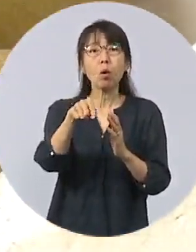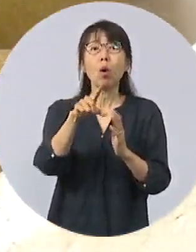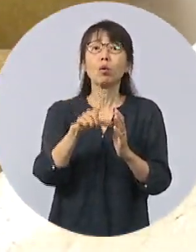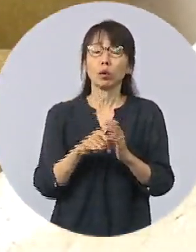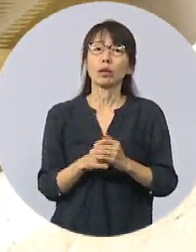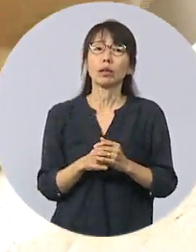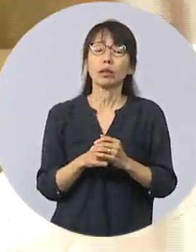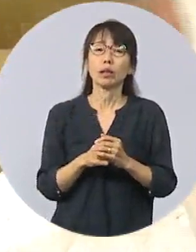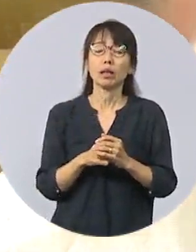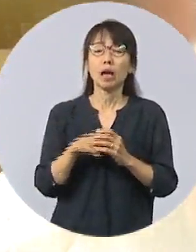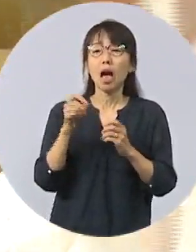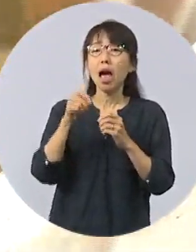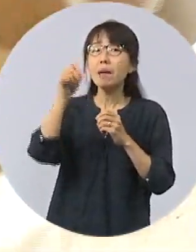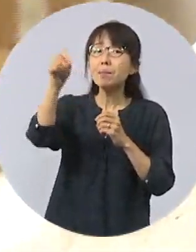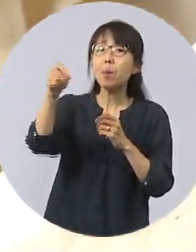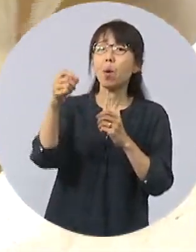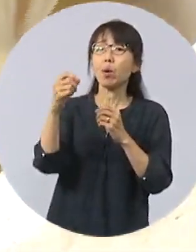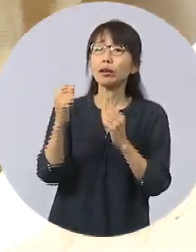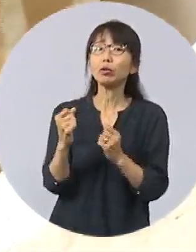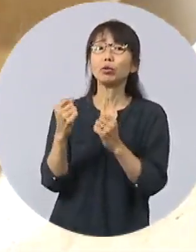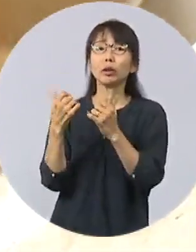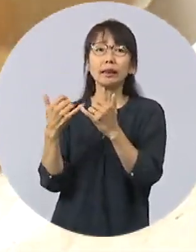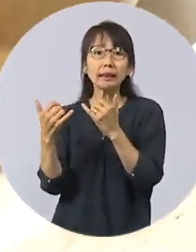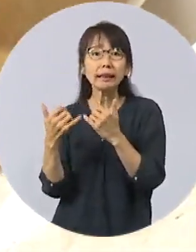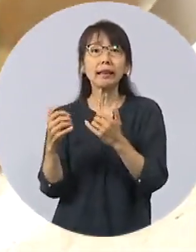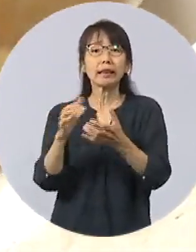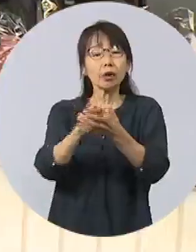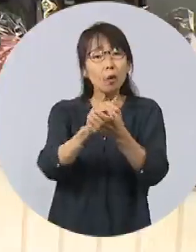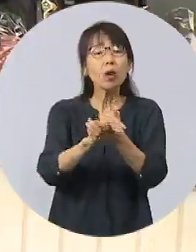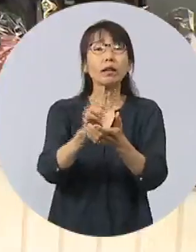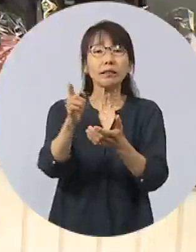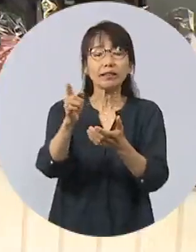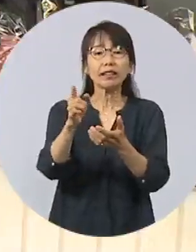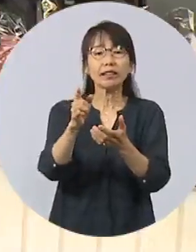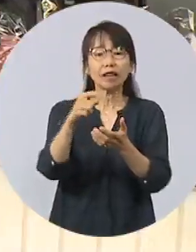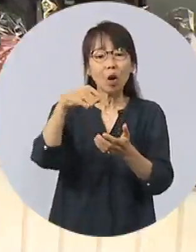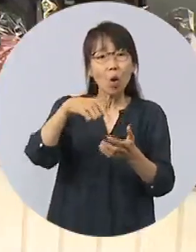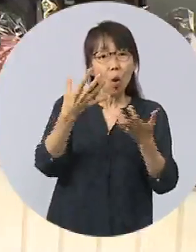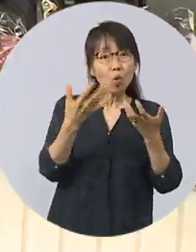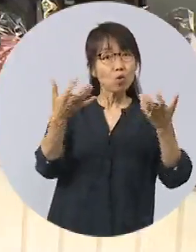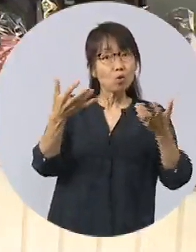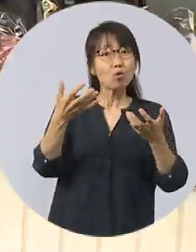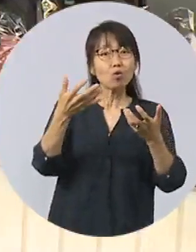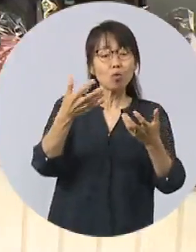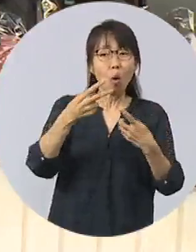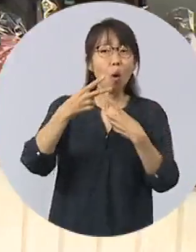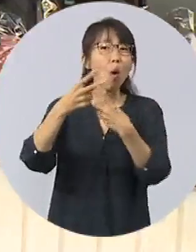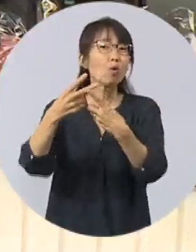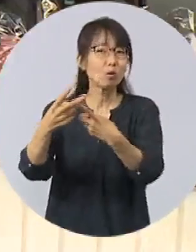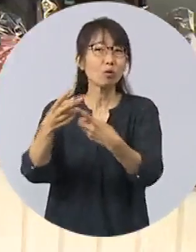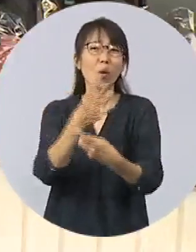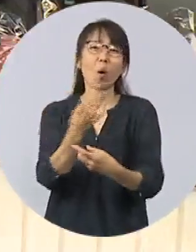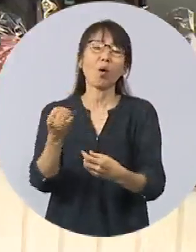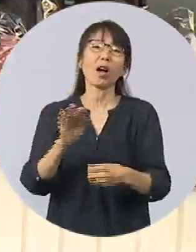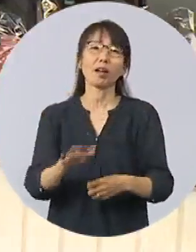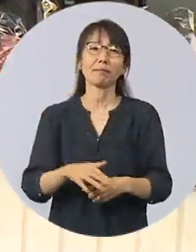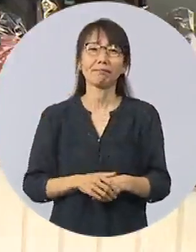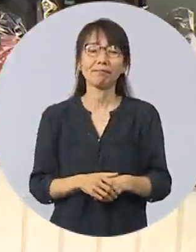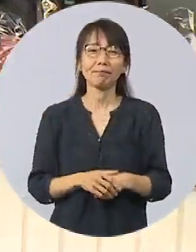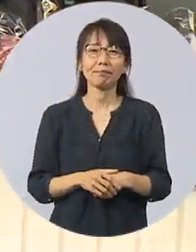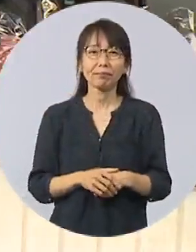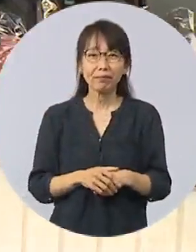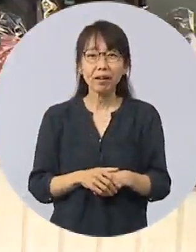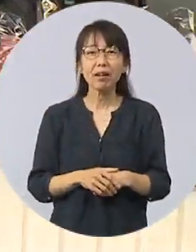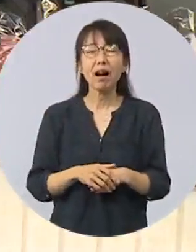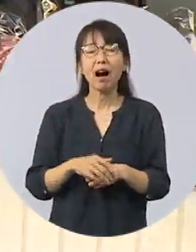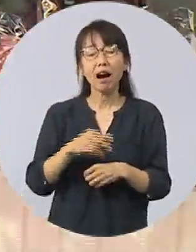のご親戚だとかお知り合いに藤沢のフルーツを送る方もたくさんいらっしゃいます。 身近で食べられ